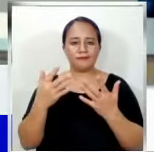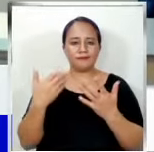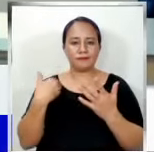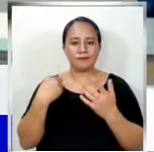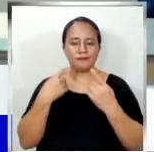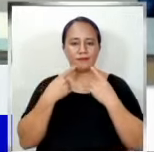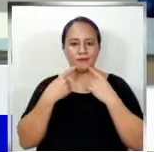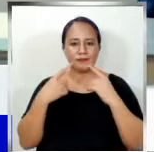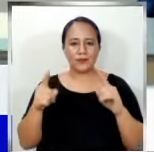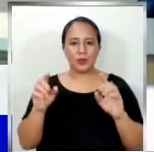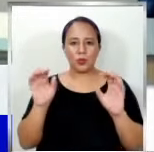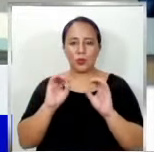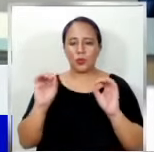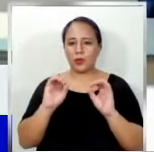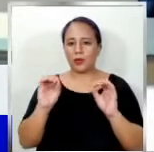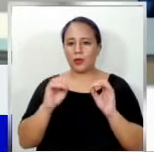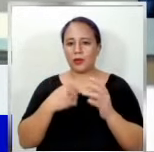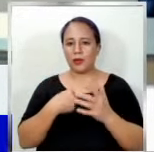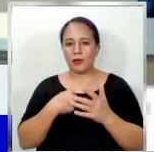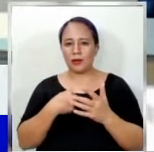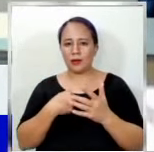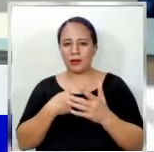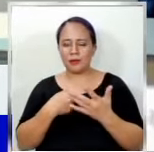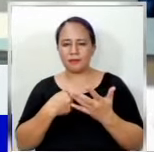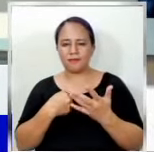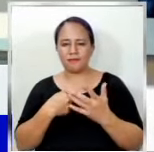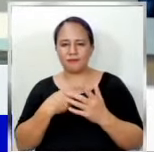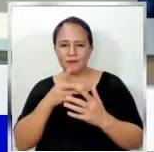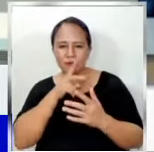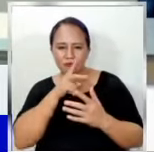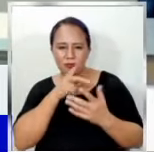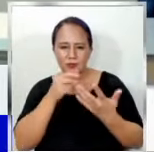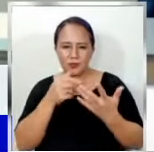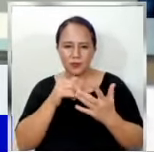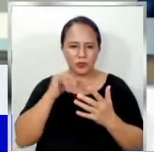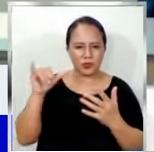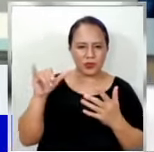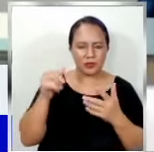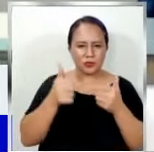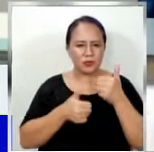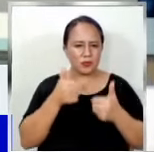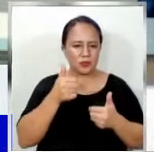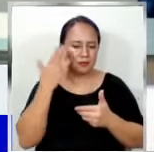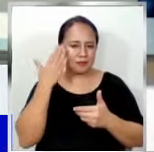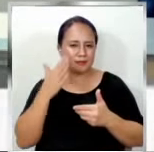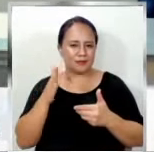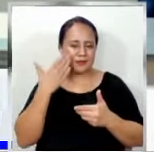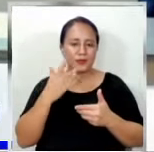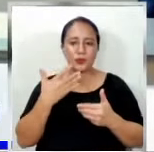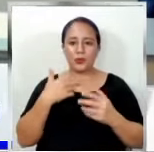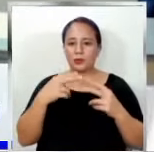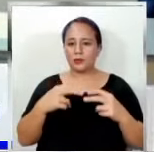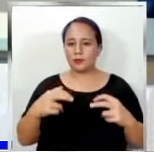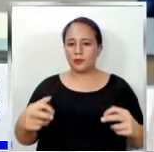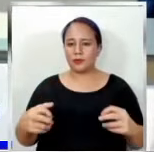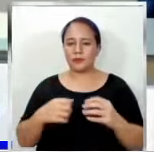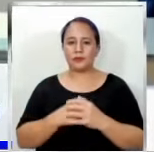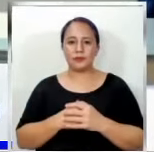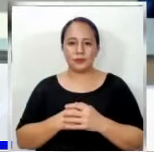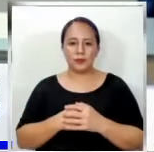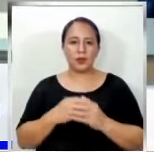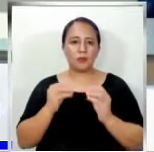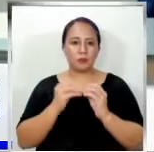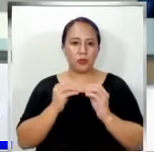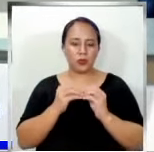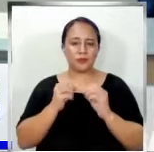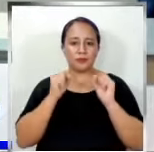walang foul play o meron o suicide or hindi ito, no? Lumalabas dito sa investigation namin more on